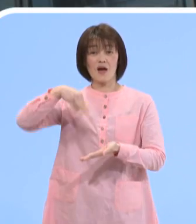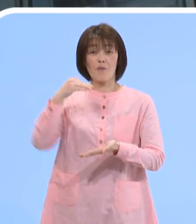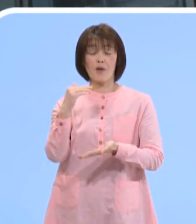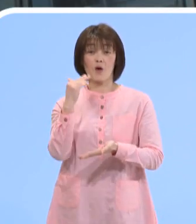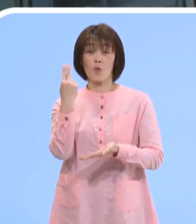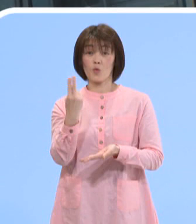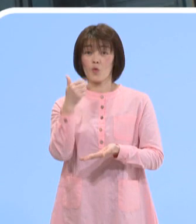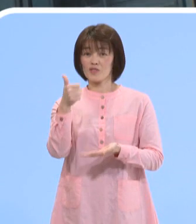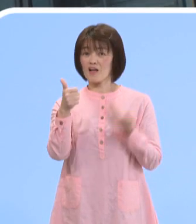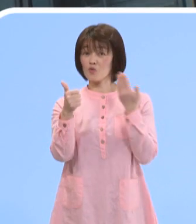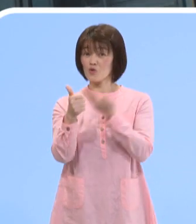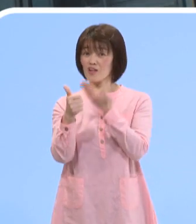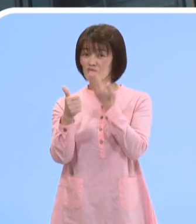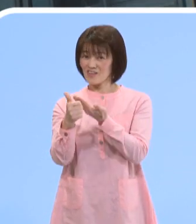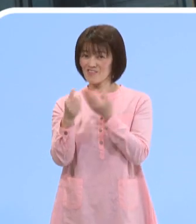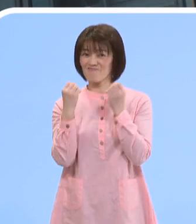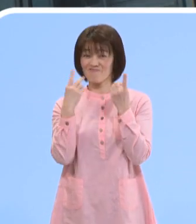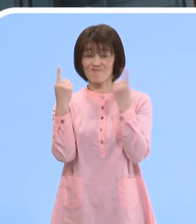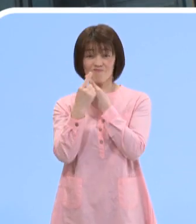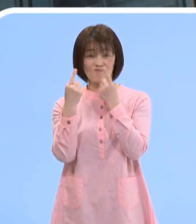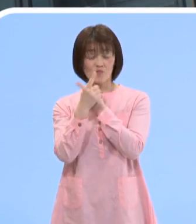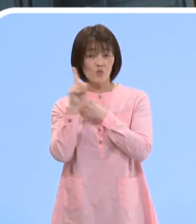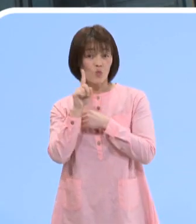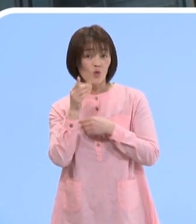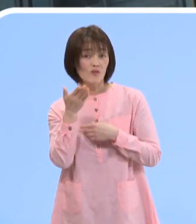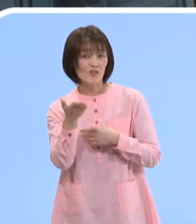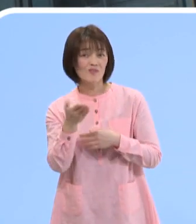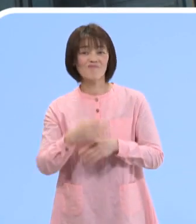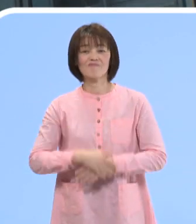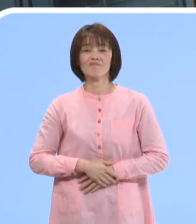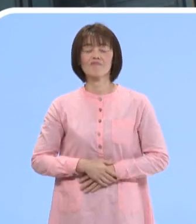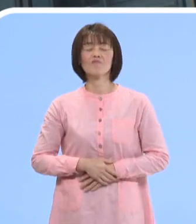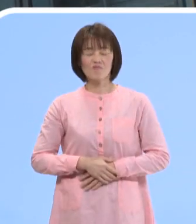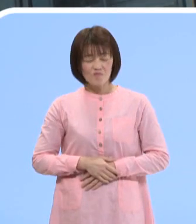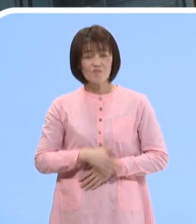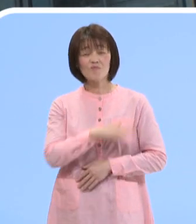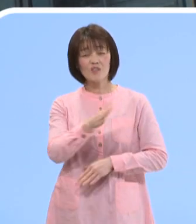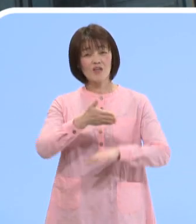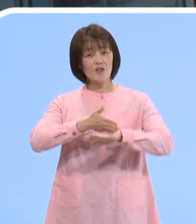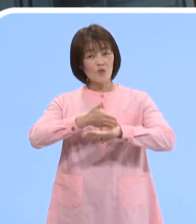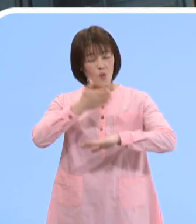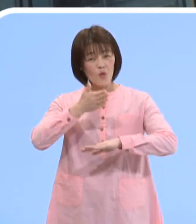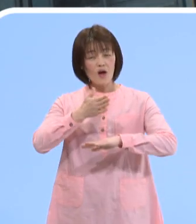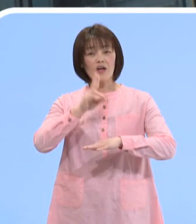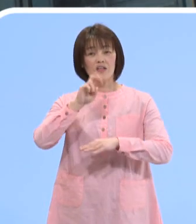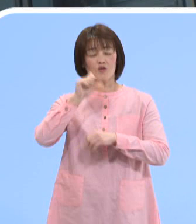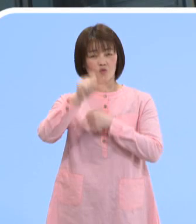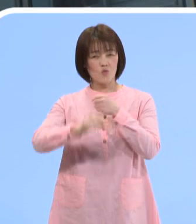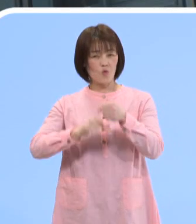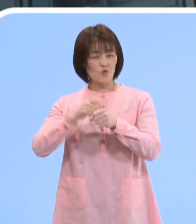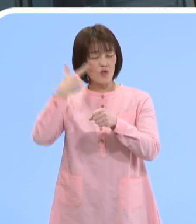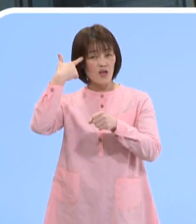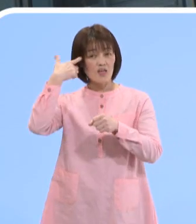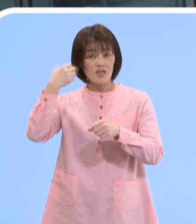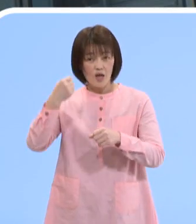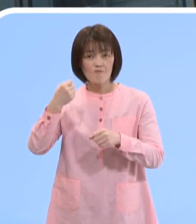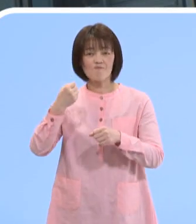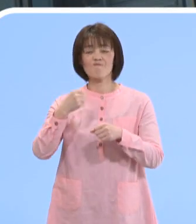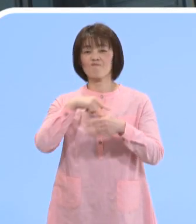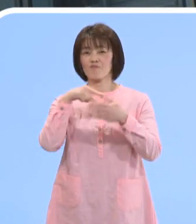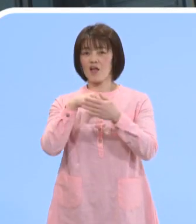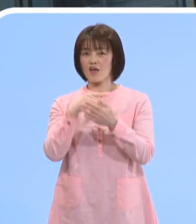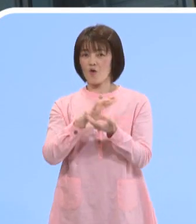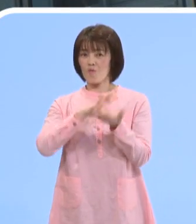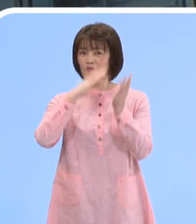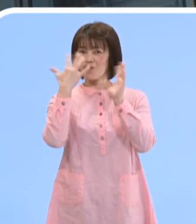伺いました。リニューアルしていかがですか？ はい、おかげさまで25周年を迎えることができまして、今回また